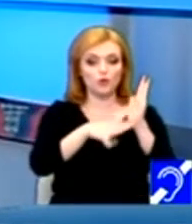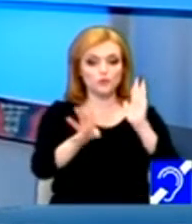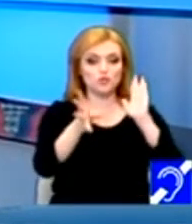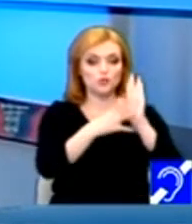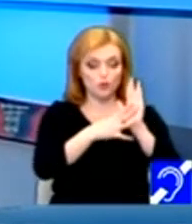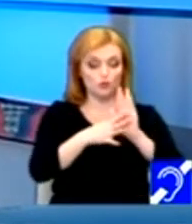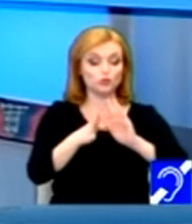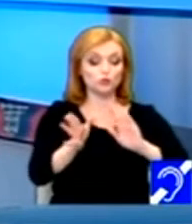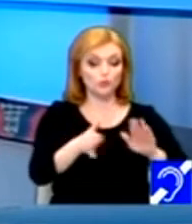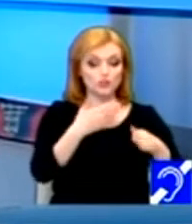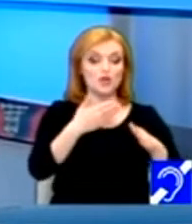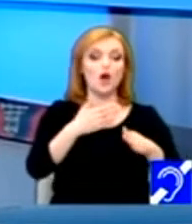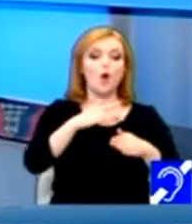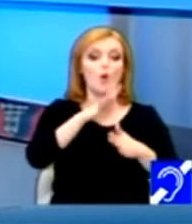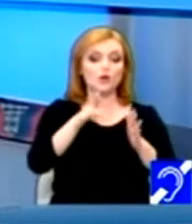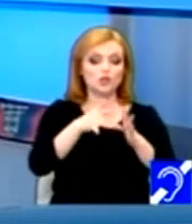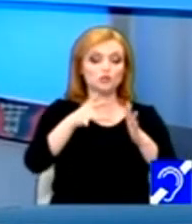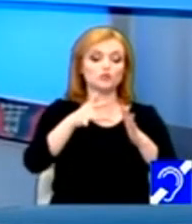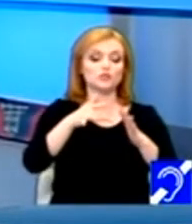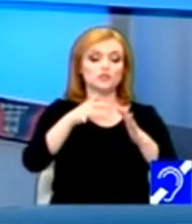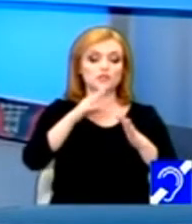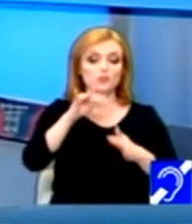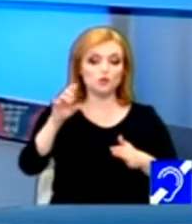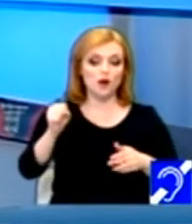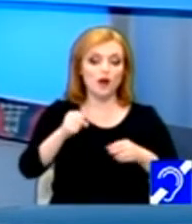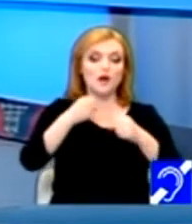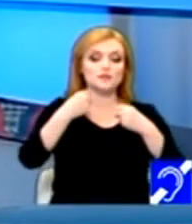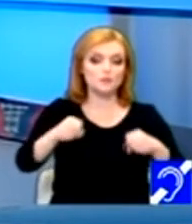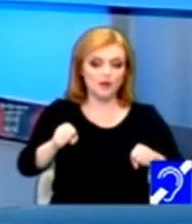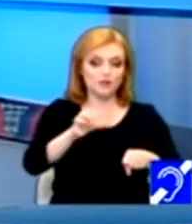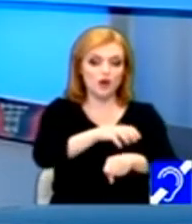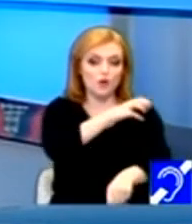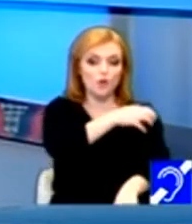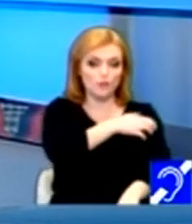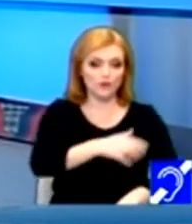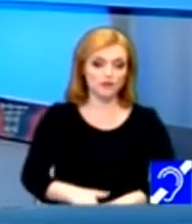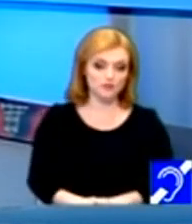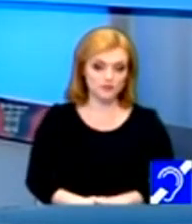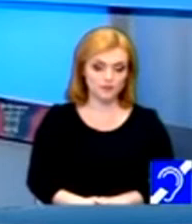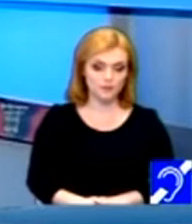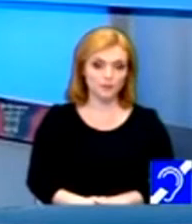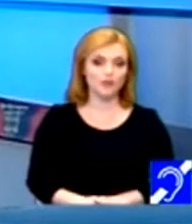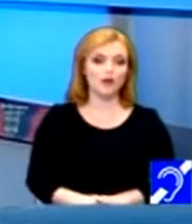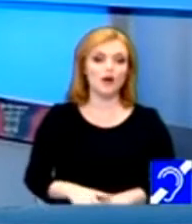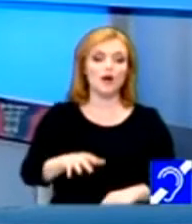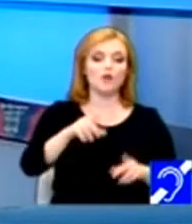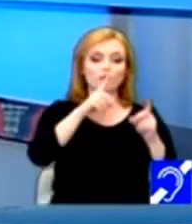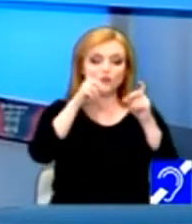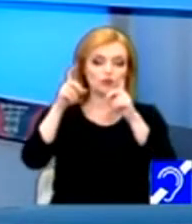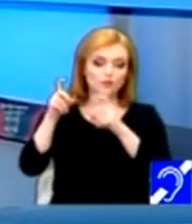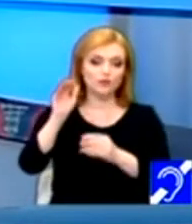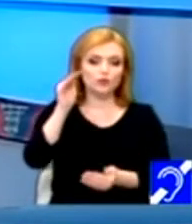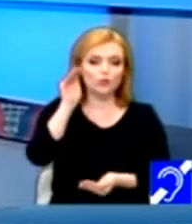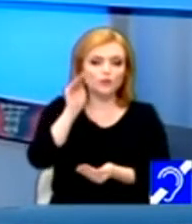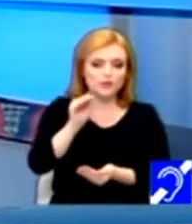după ce Timișoara și-a proclamat dezrobirea față de comunism, a venit pe lume Victoria Chiticariu. Fotografia cu bebelușul de